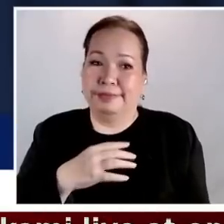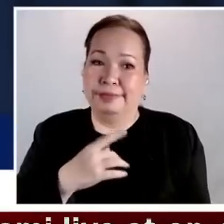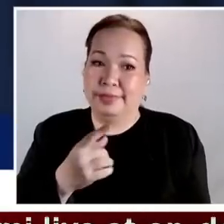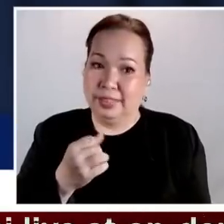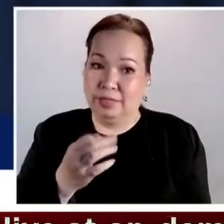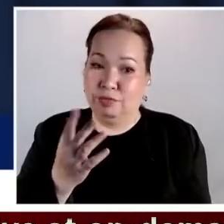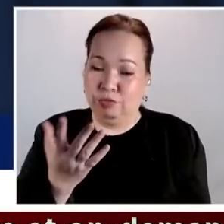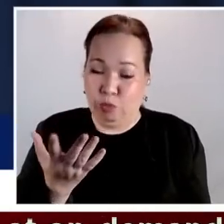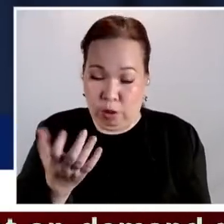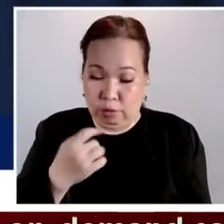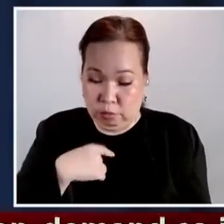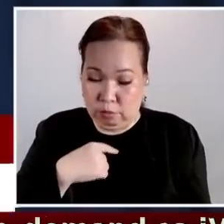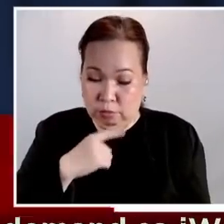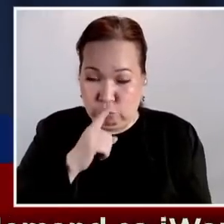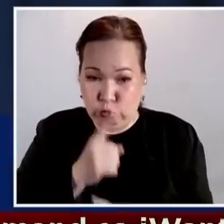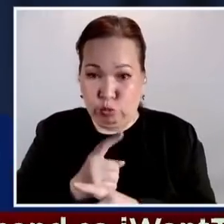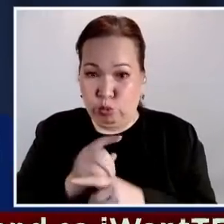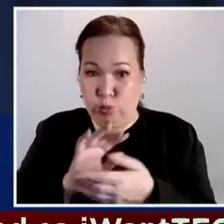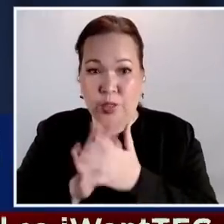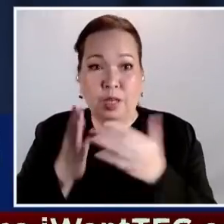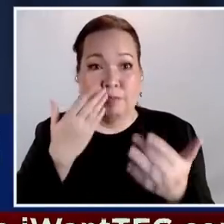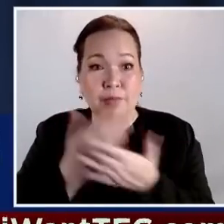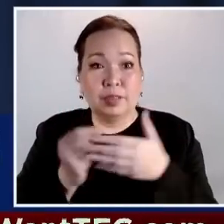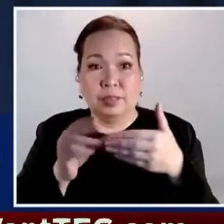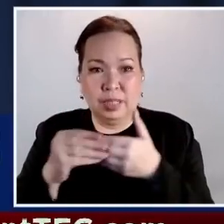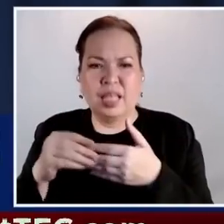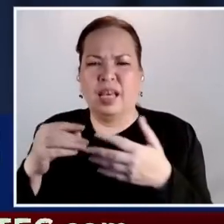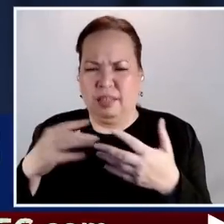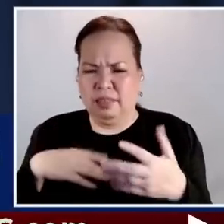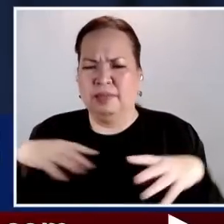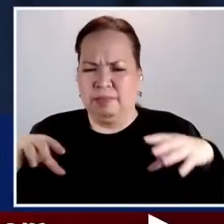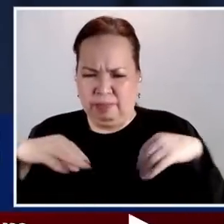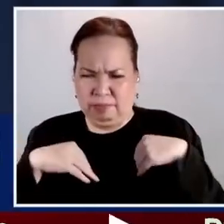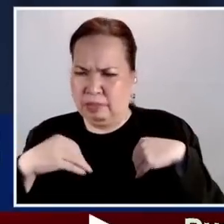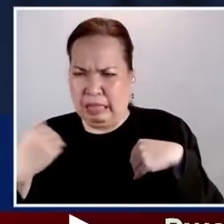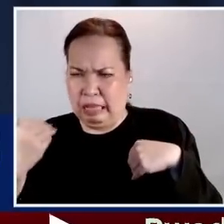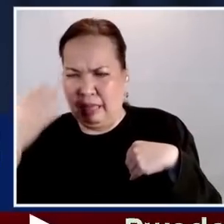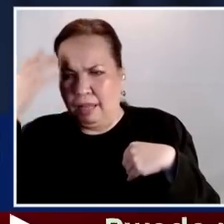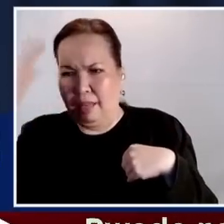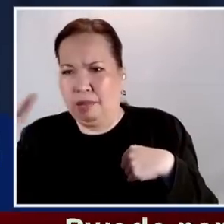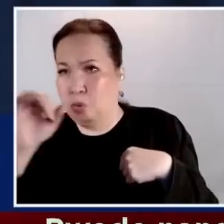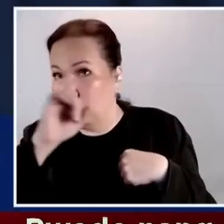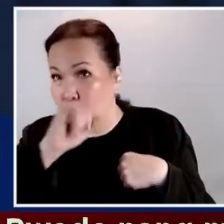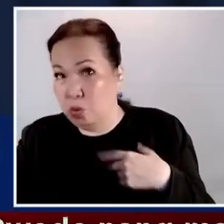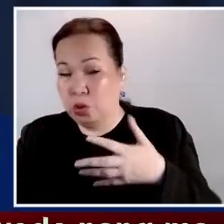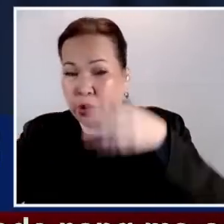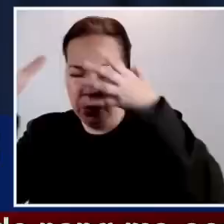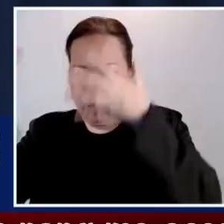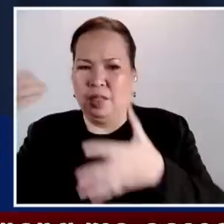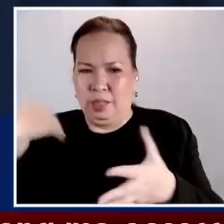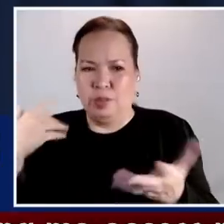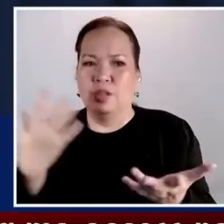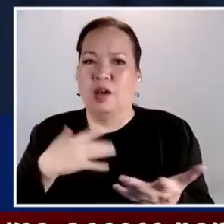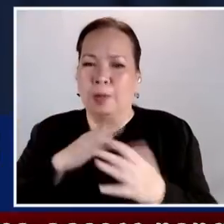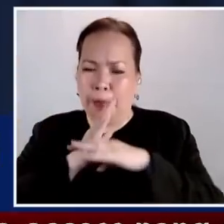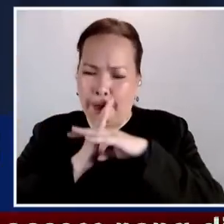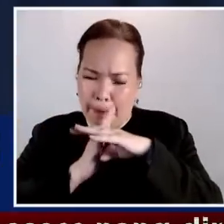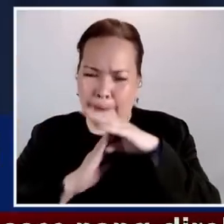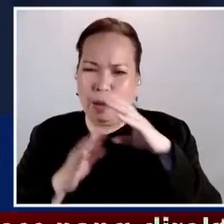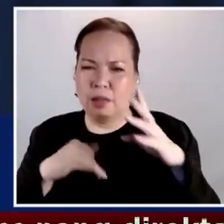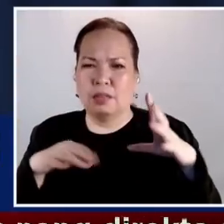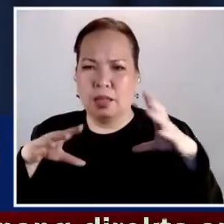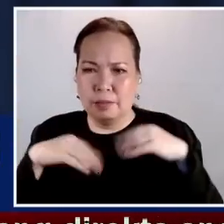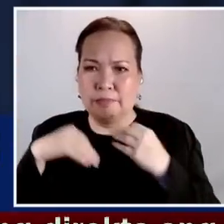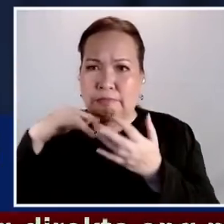humble enough na para tanggapin na hindi niya pa alam ang lahat, hindi siya magmamarunong. Kaya with that, ako